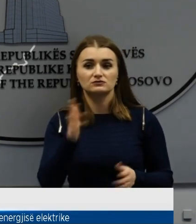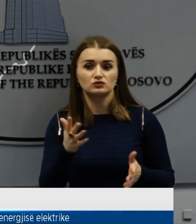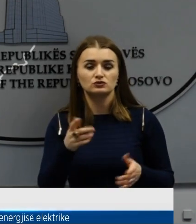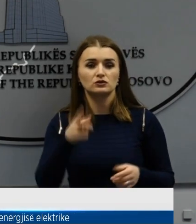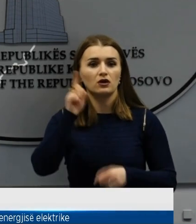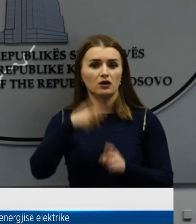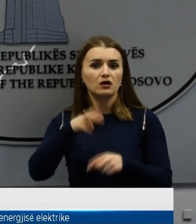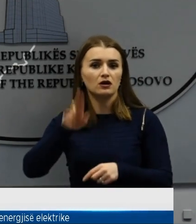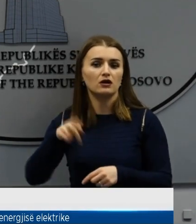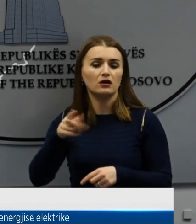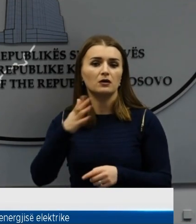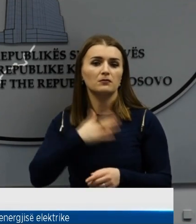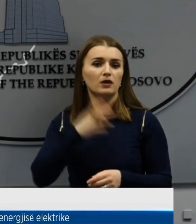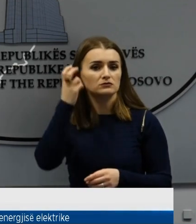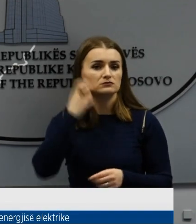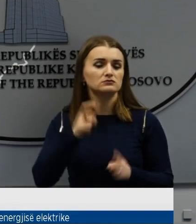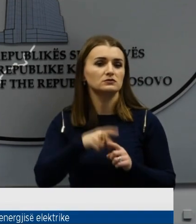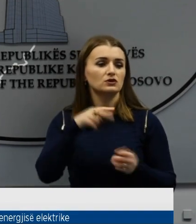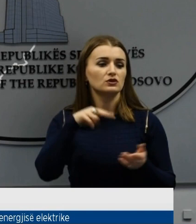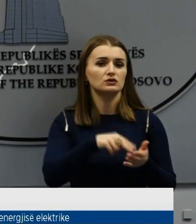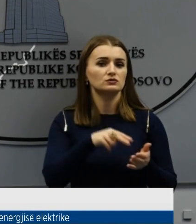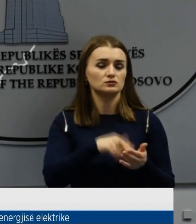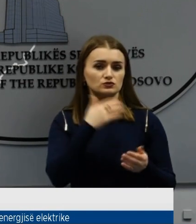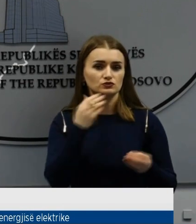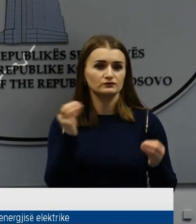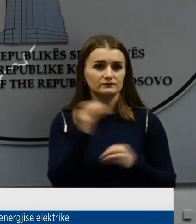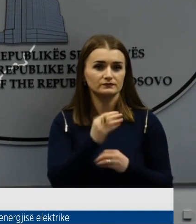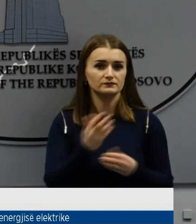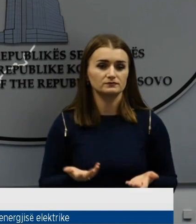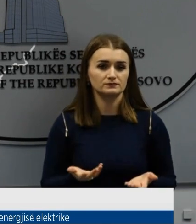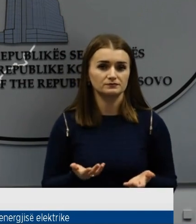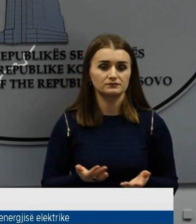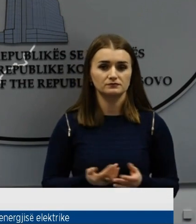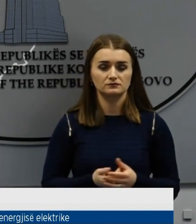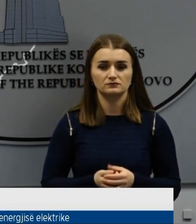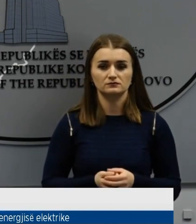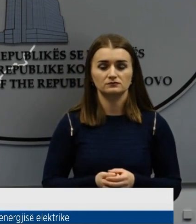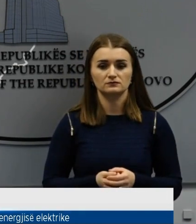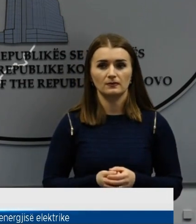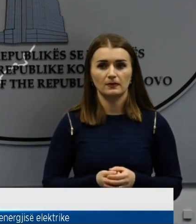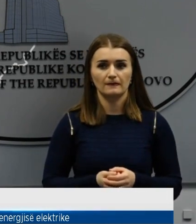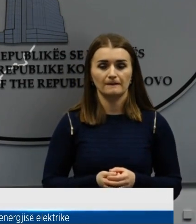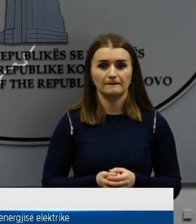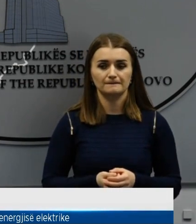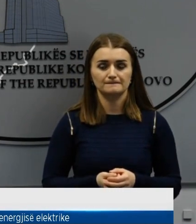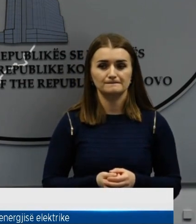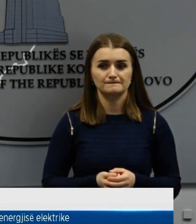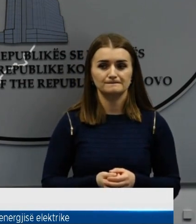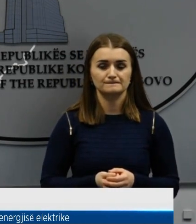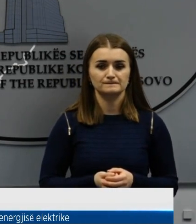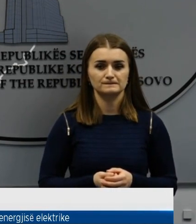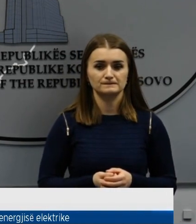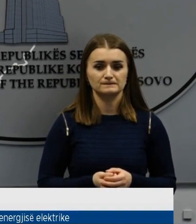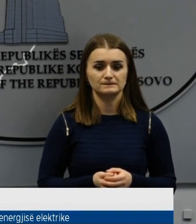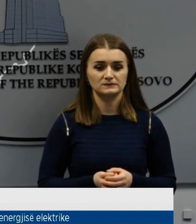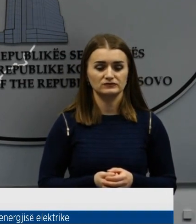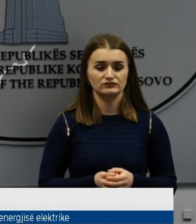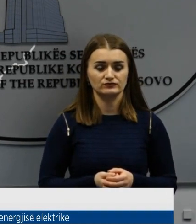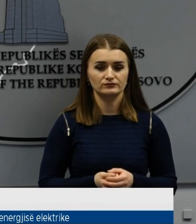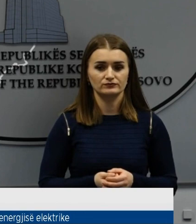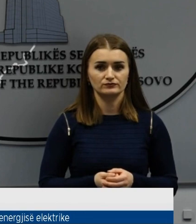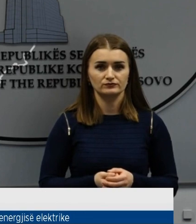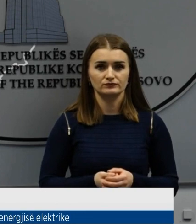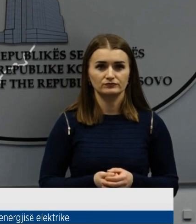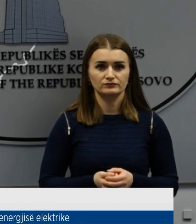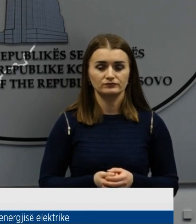kursimit të energjisë ose të racionalizimit së paku duke shfrytzuar më shumë energjin gjatë natës se sa gjatë ditës. Dhe më thonë,